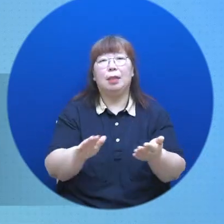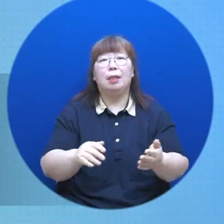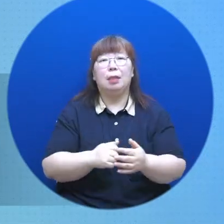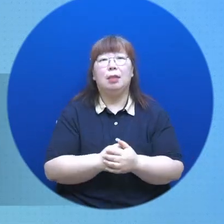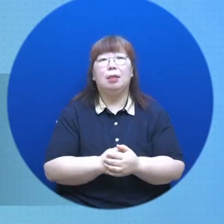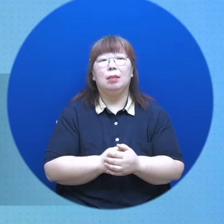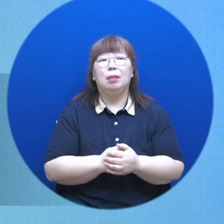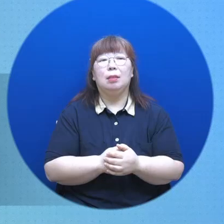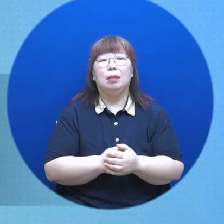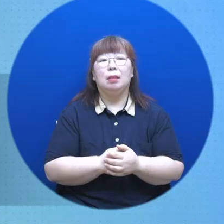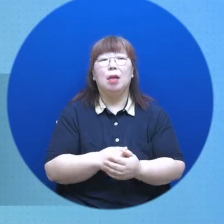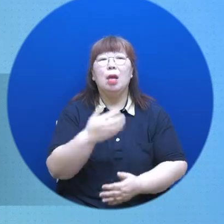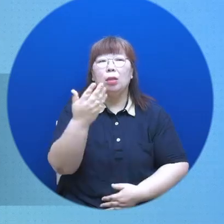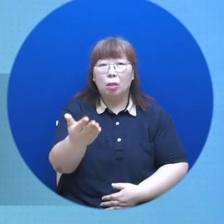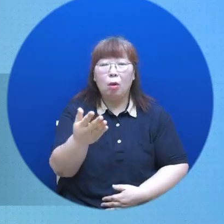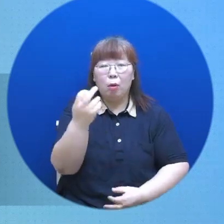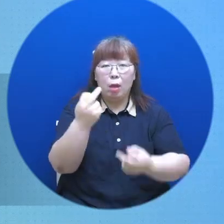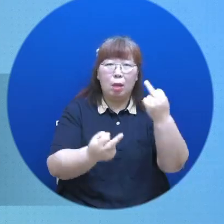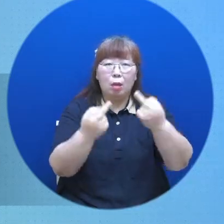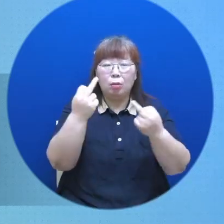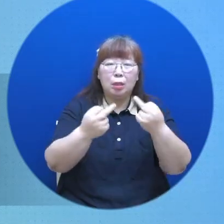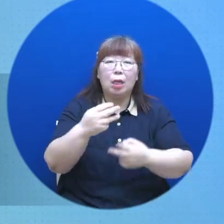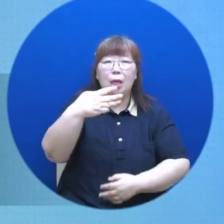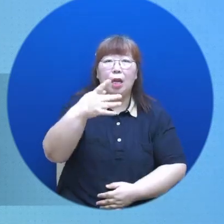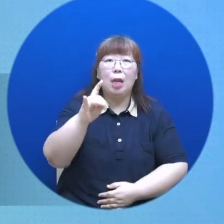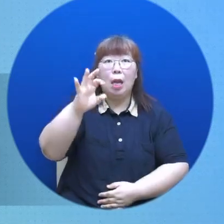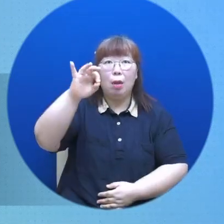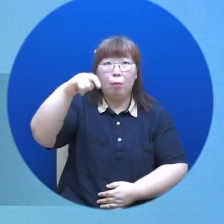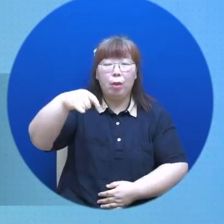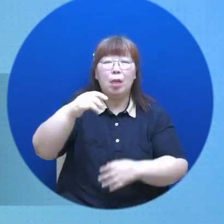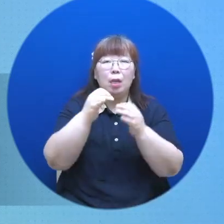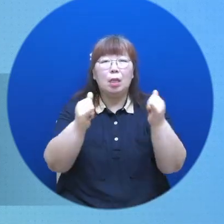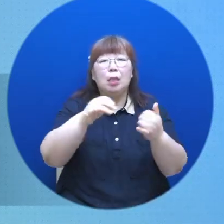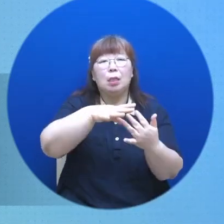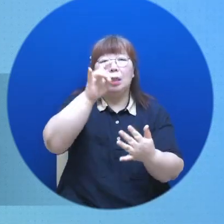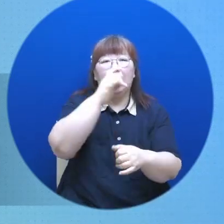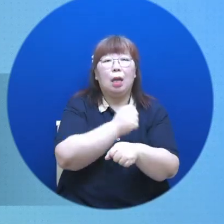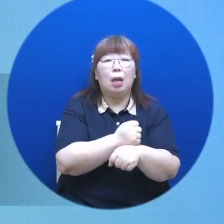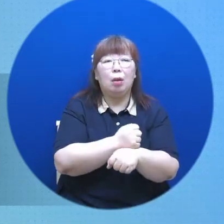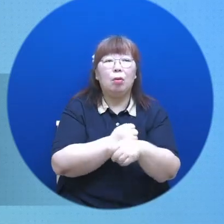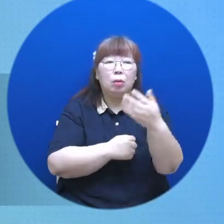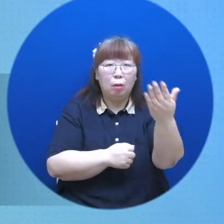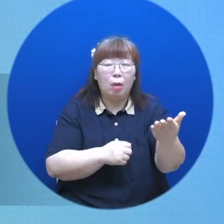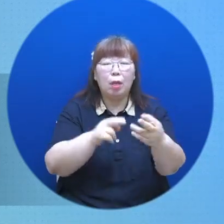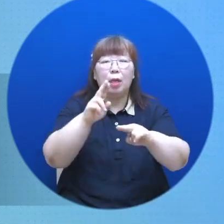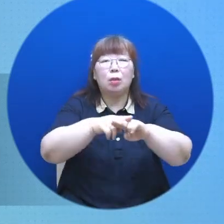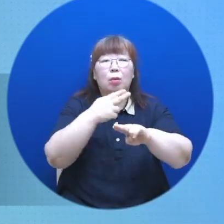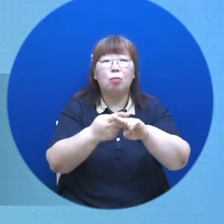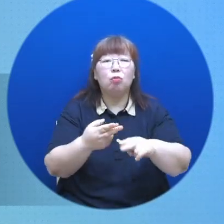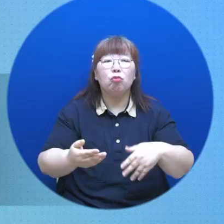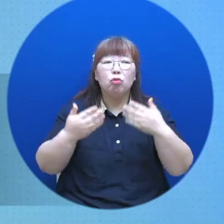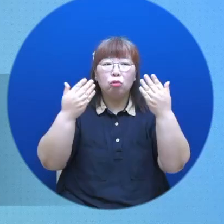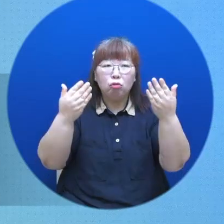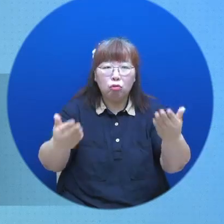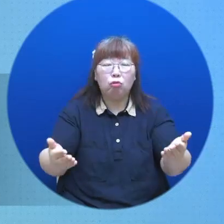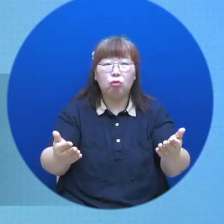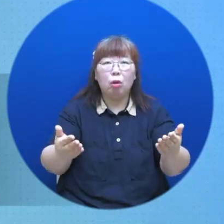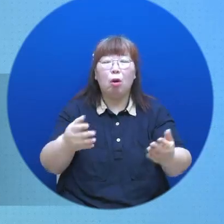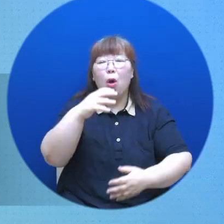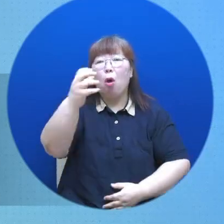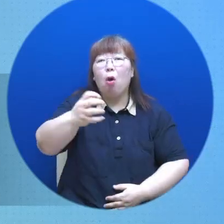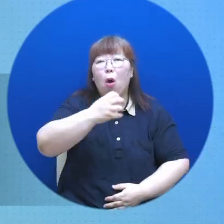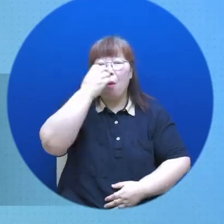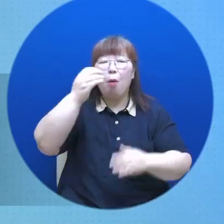화면을 보고 읽겠습니다. 시작. 너희의 형제 레위인을 택하여 내게 돌리고 너희에게 선물로